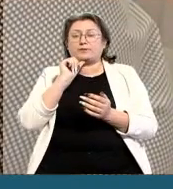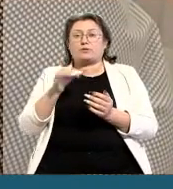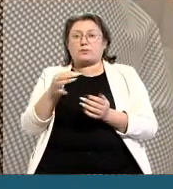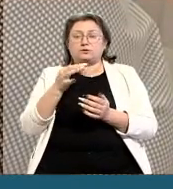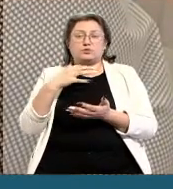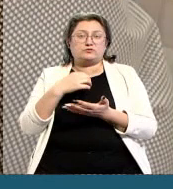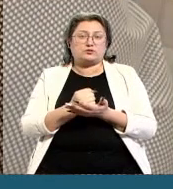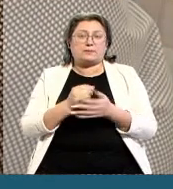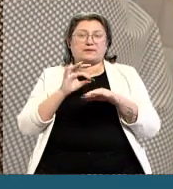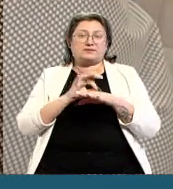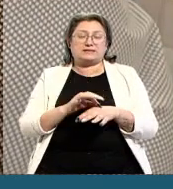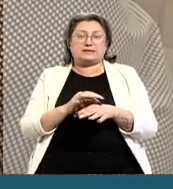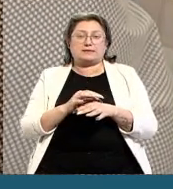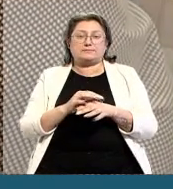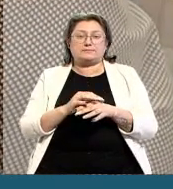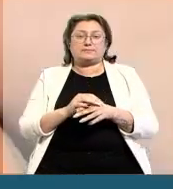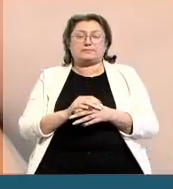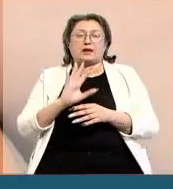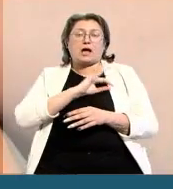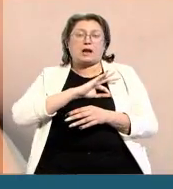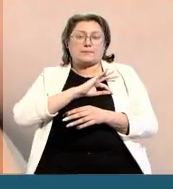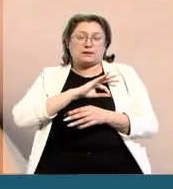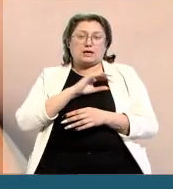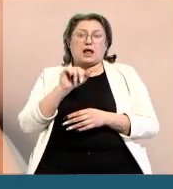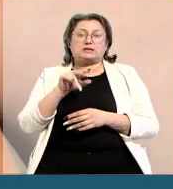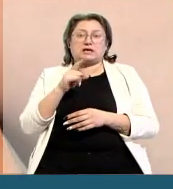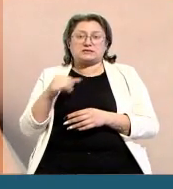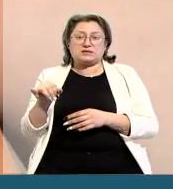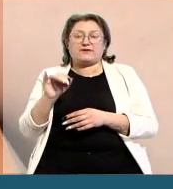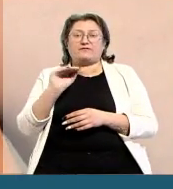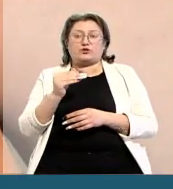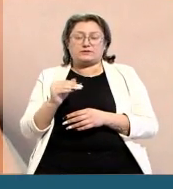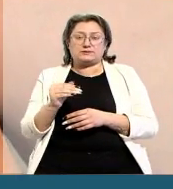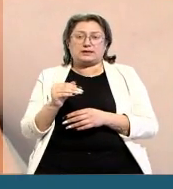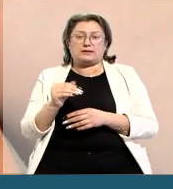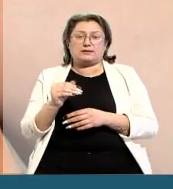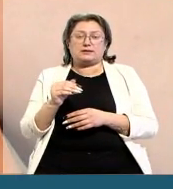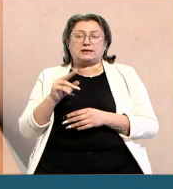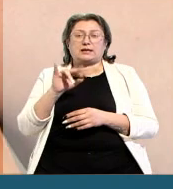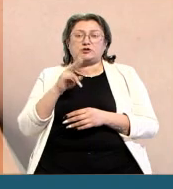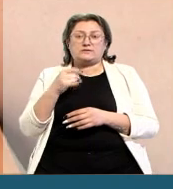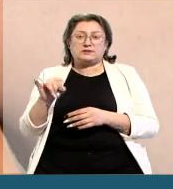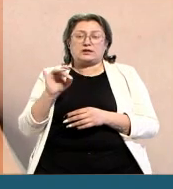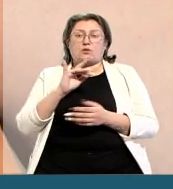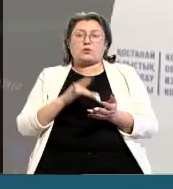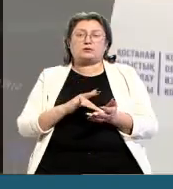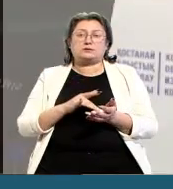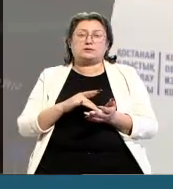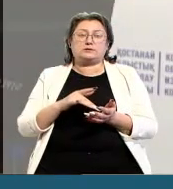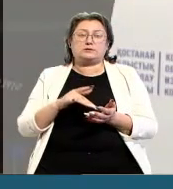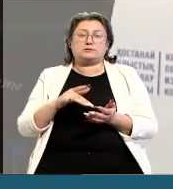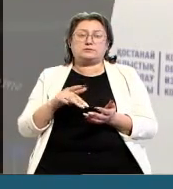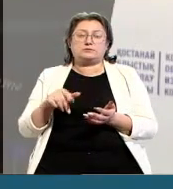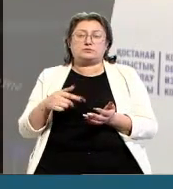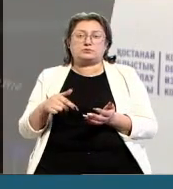өткізу бекітілген. Өңірлік сайлау комиссиясы бүгінде маңызы бар саяси оқиғаға дайындық қызу әрі жүйелі екендігін айтады.